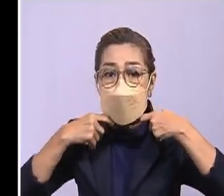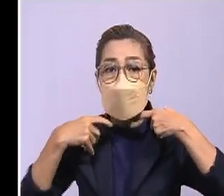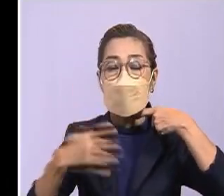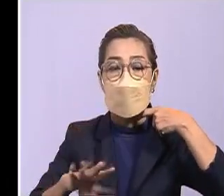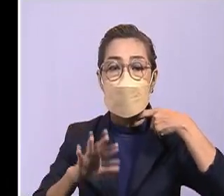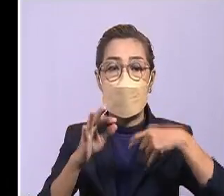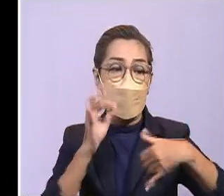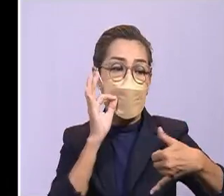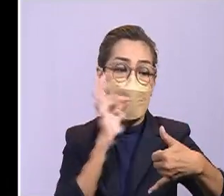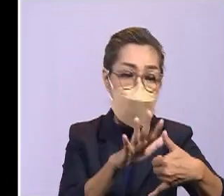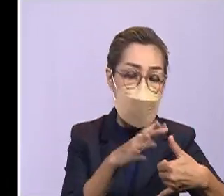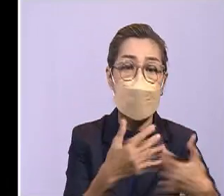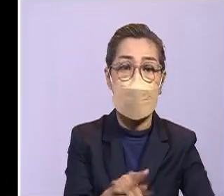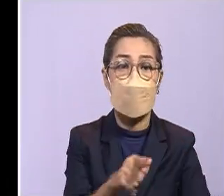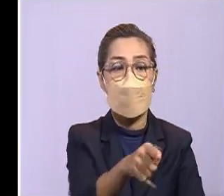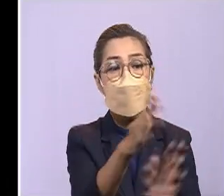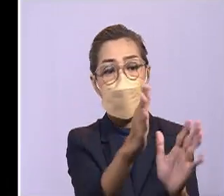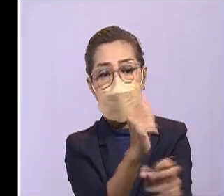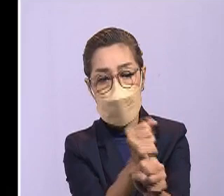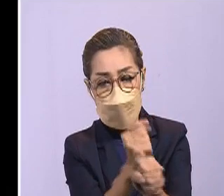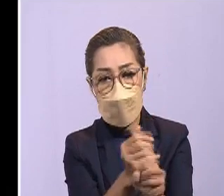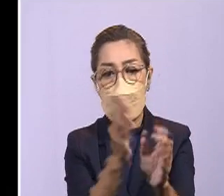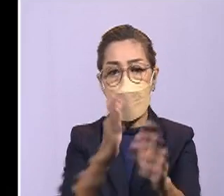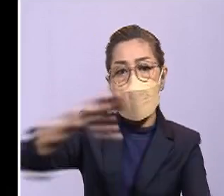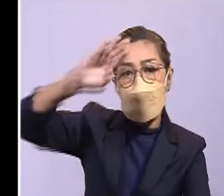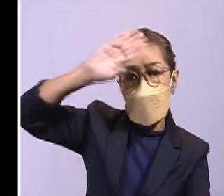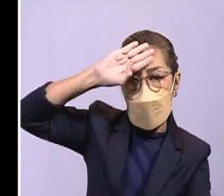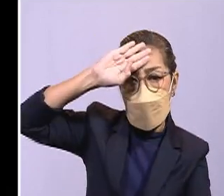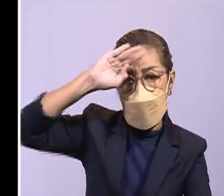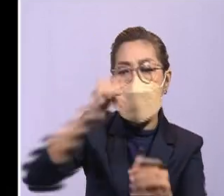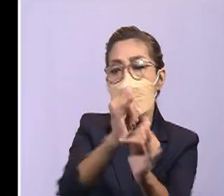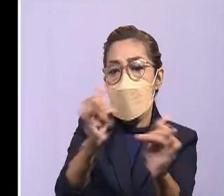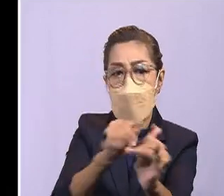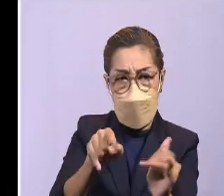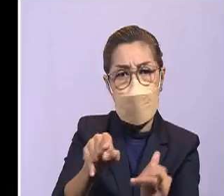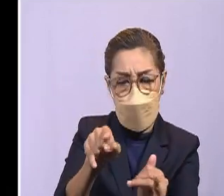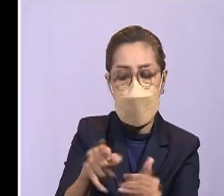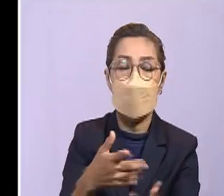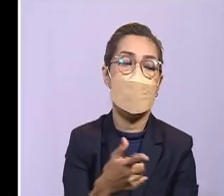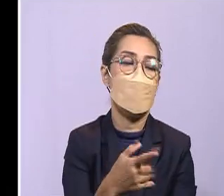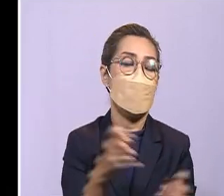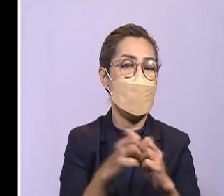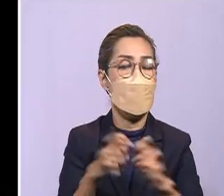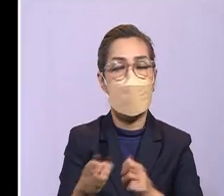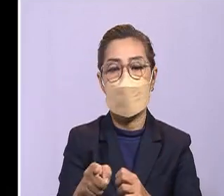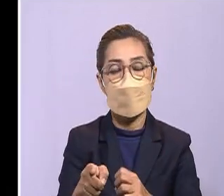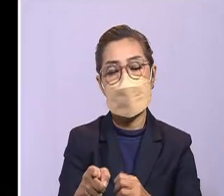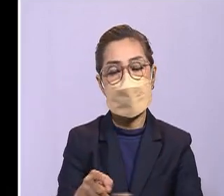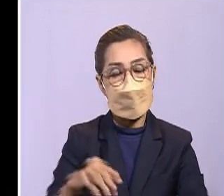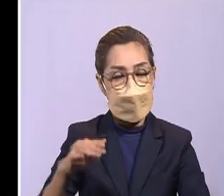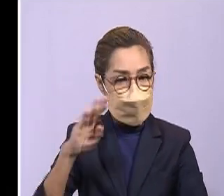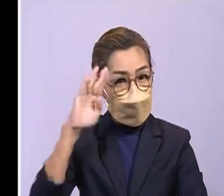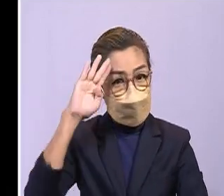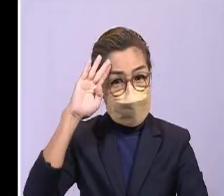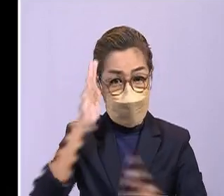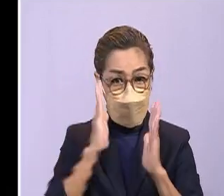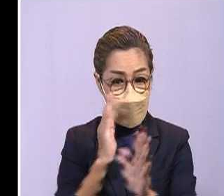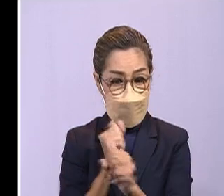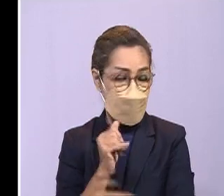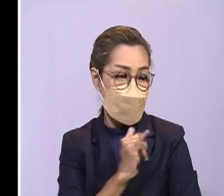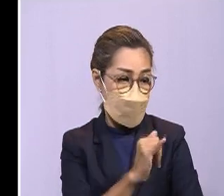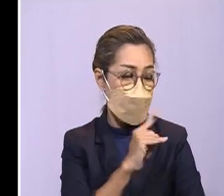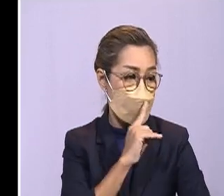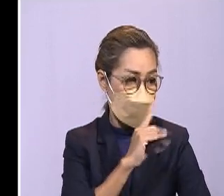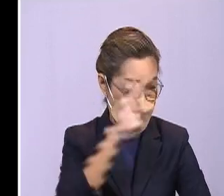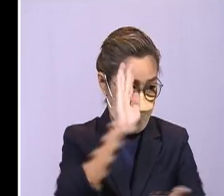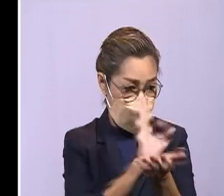พยาบาลคนไข้เจ้าหน้าที่ต่างๆตำรวจก็รับคำร้องทุกข์เอาไว้นะฮะแล้วก็ส่งให้ทางชุดสืบสวนเนี่ยไปสอบสวนนายเดชา